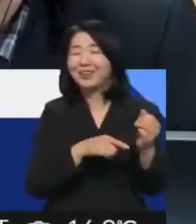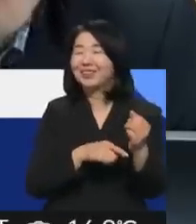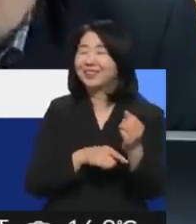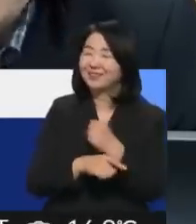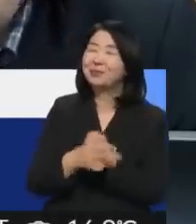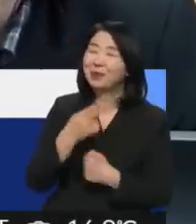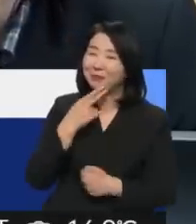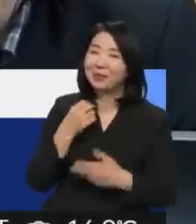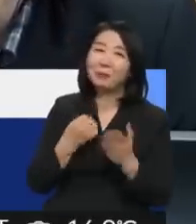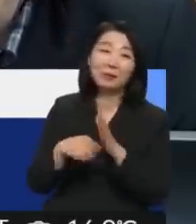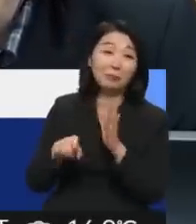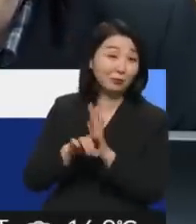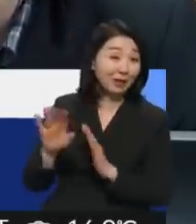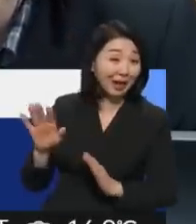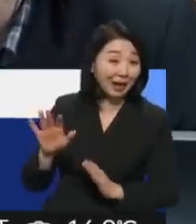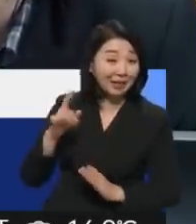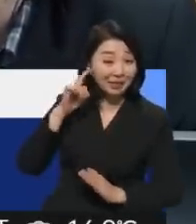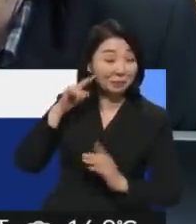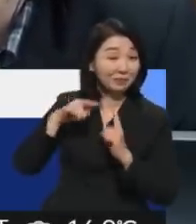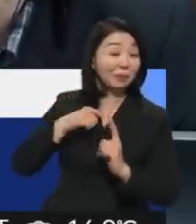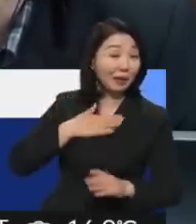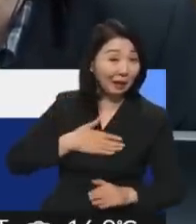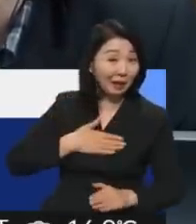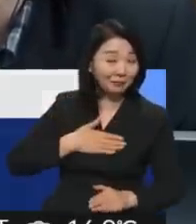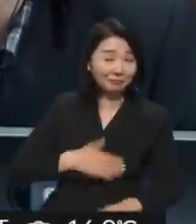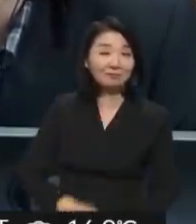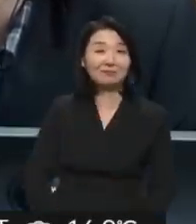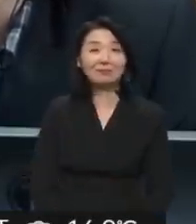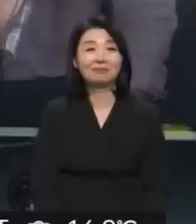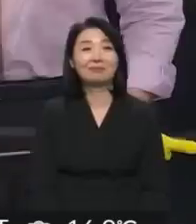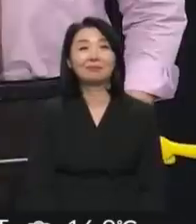아니라서. 부정은 안 했으니까 긍정으로 알겠습니다. 아니, 그런